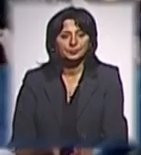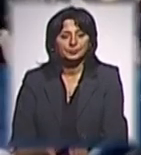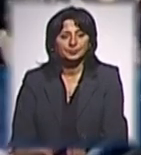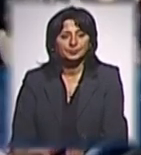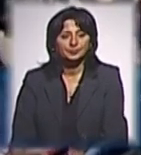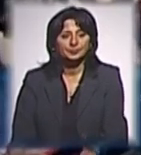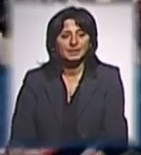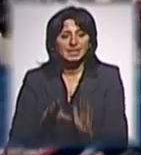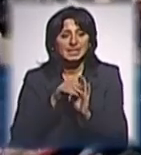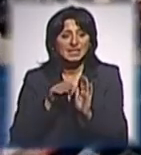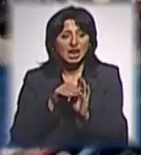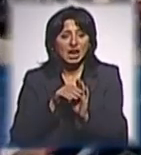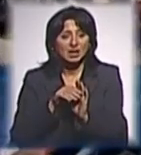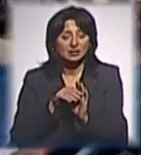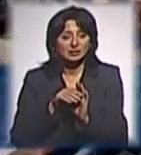მაჩერება საარჩევნო გარემოს,